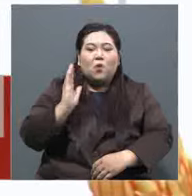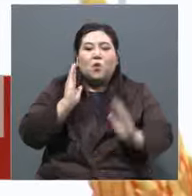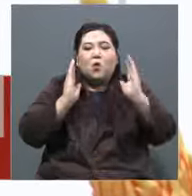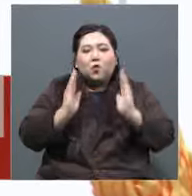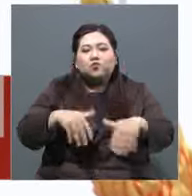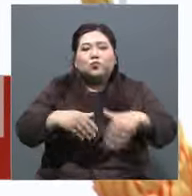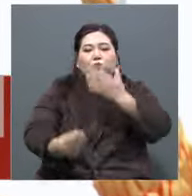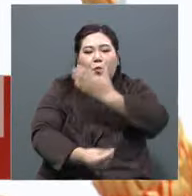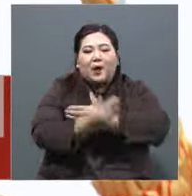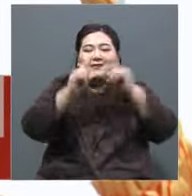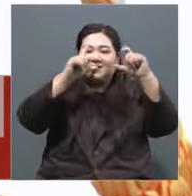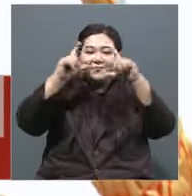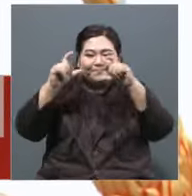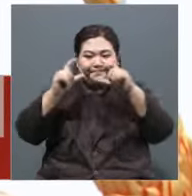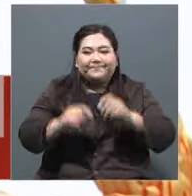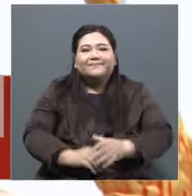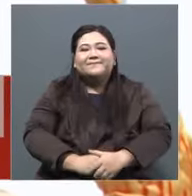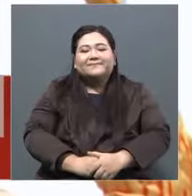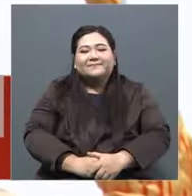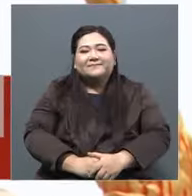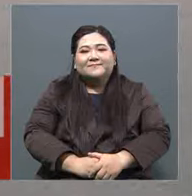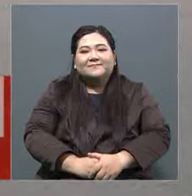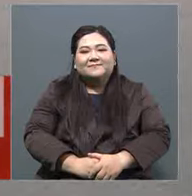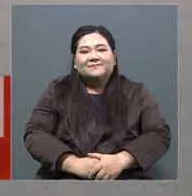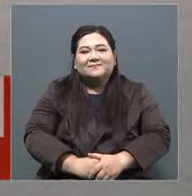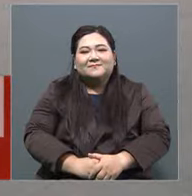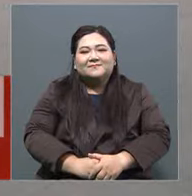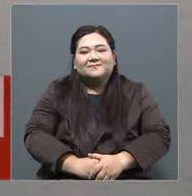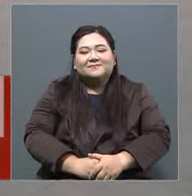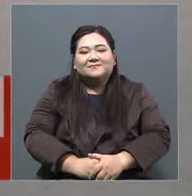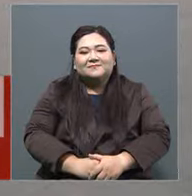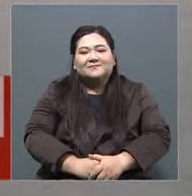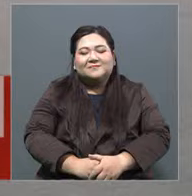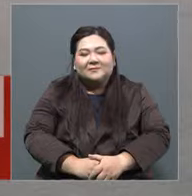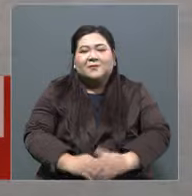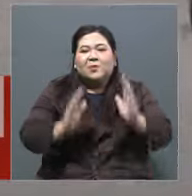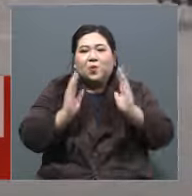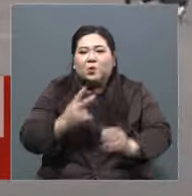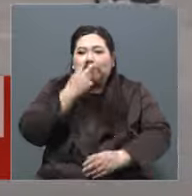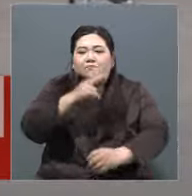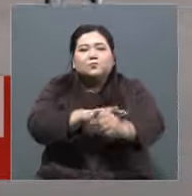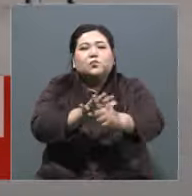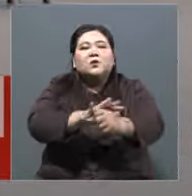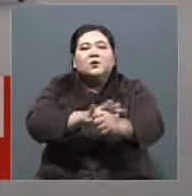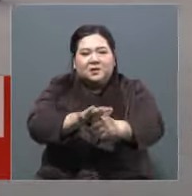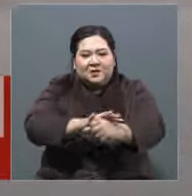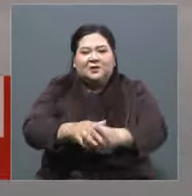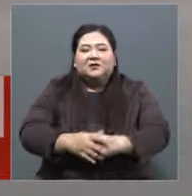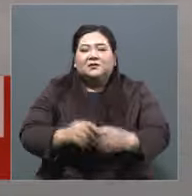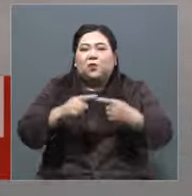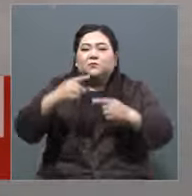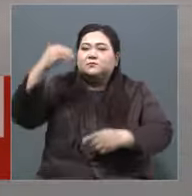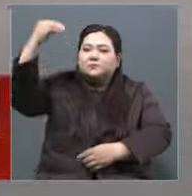ไปถ่ายภาพกันนะคะคืออย่างที่บอกไปว่าเห็นเนี่ยยังไม่ค่อยหนาตาคนยังไม่ค่อยเยอะเพราะว่ายังเป็นกลางวัน